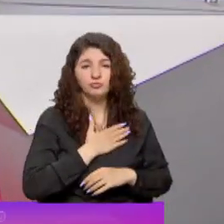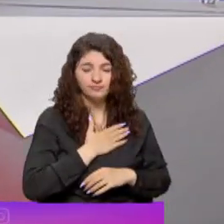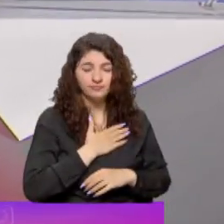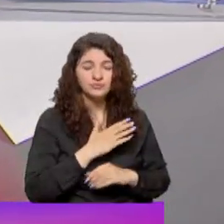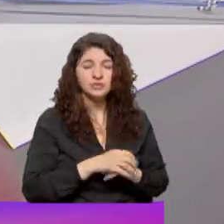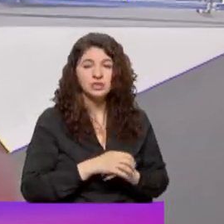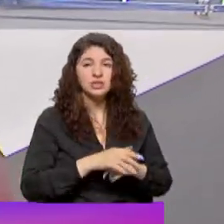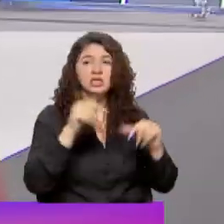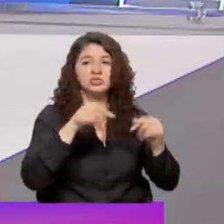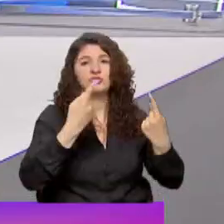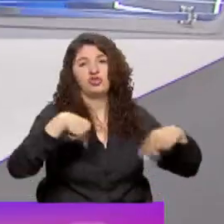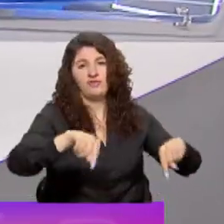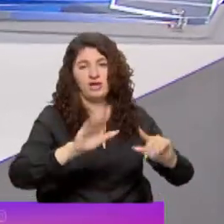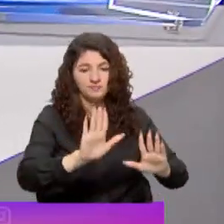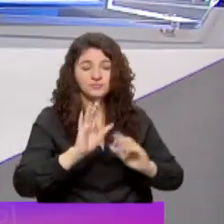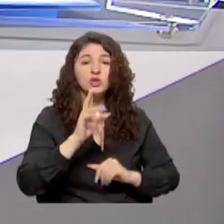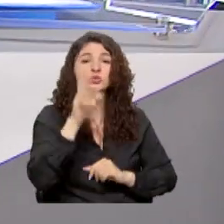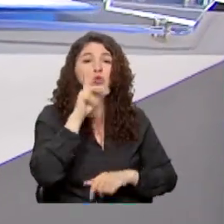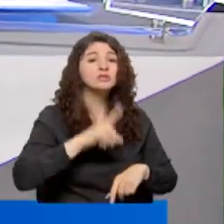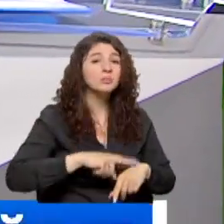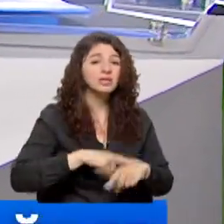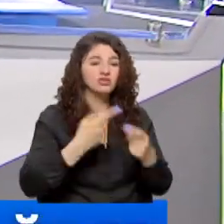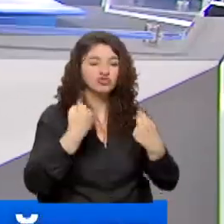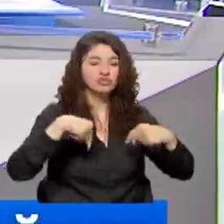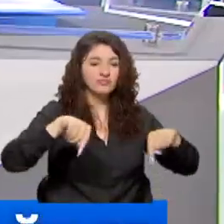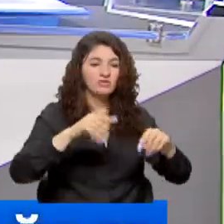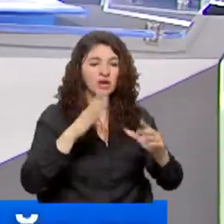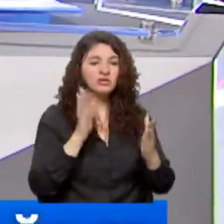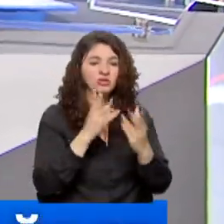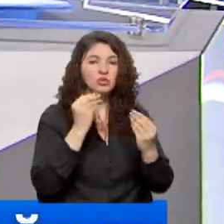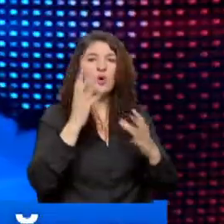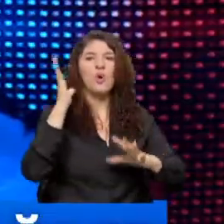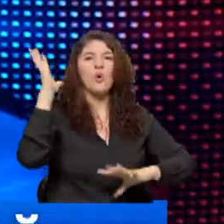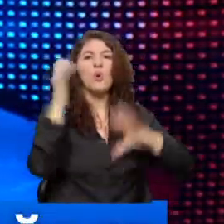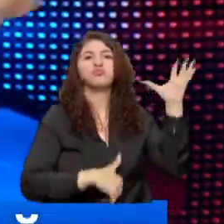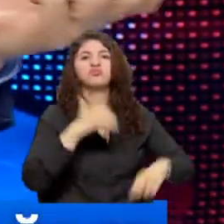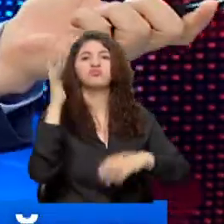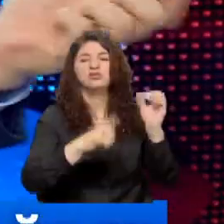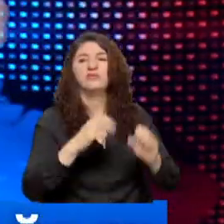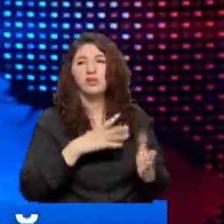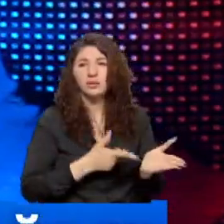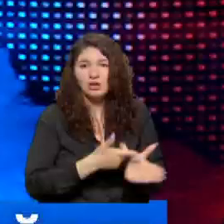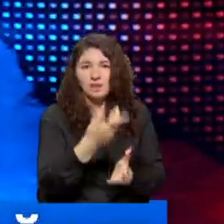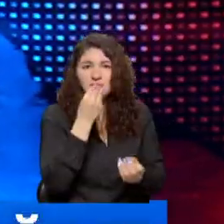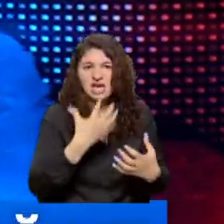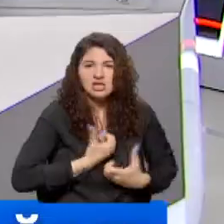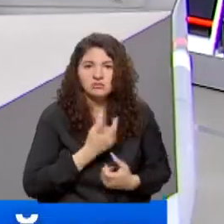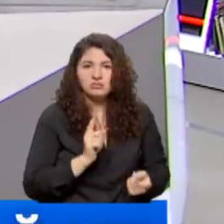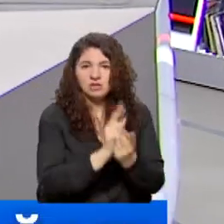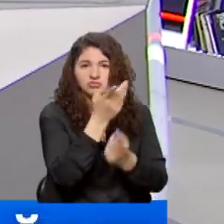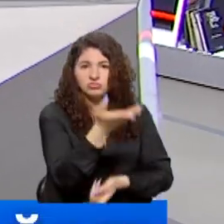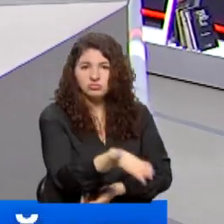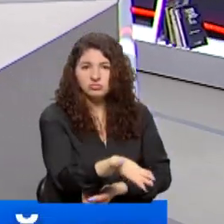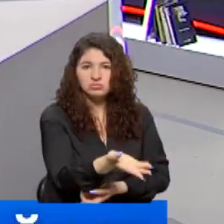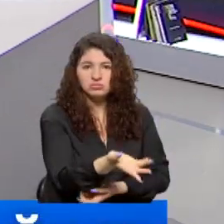mfm şimdi çevre son zamanlarda çevreye karşı Bu bayrak C bir tutum ama tarımda da gıda krizi ile karşı